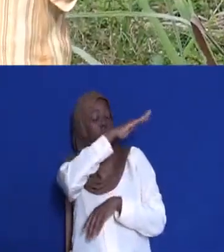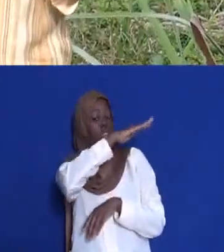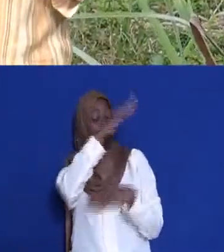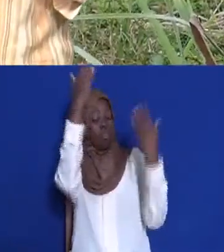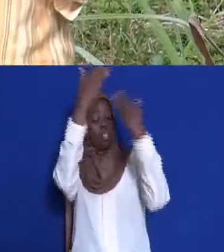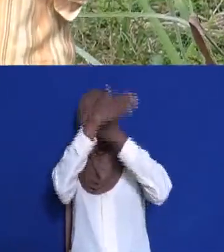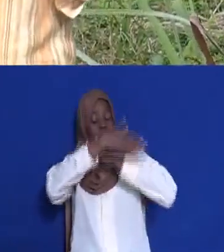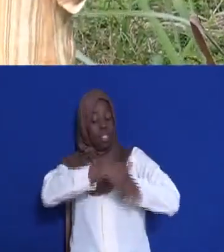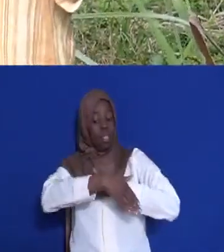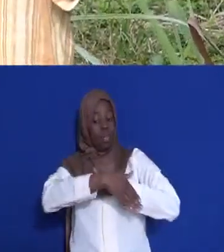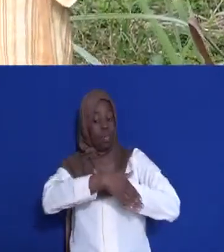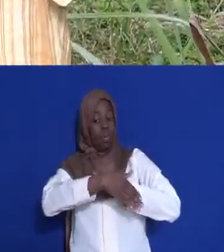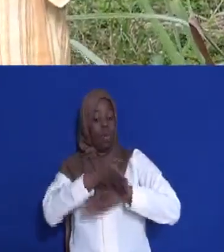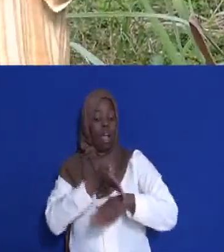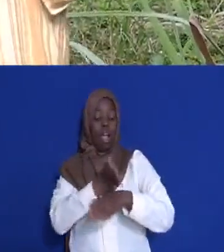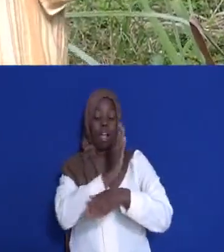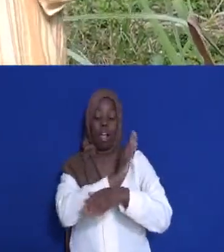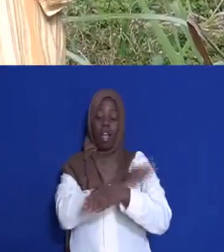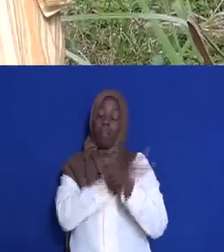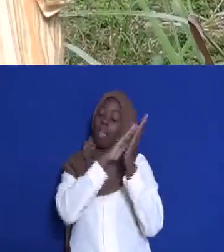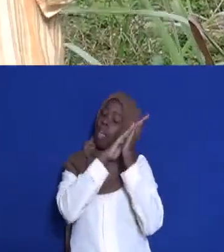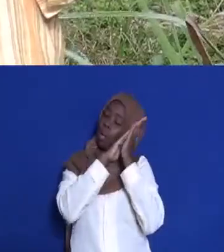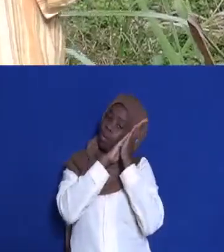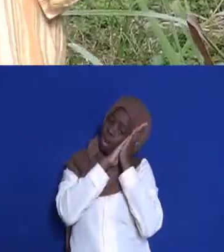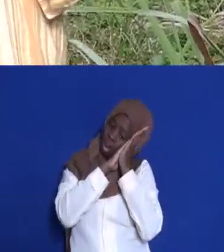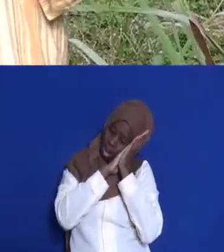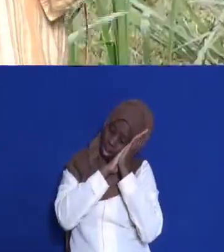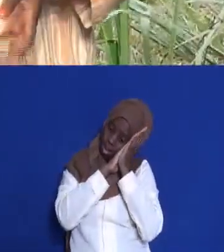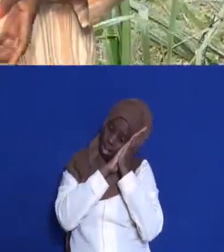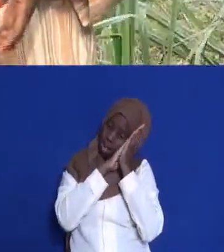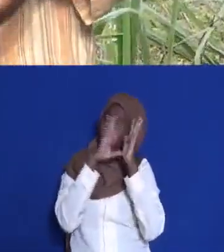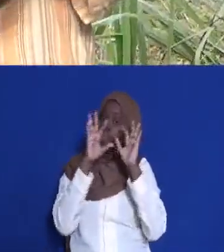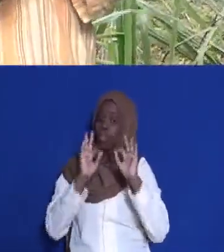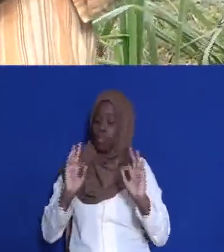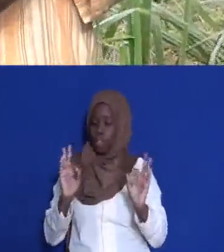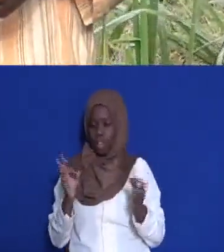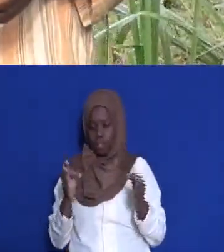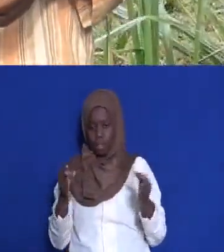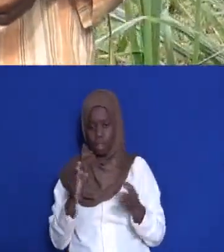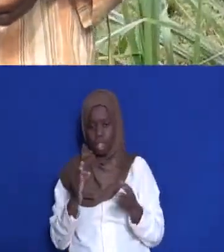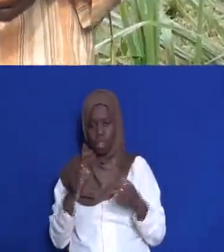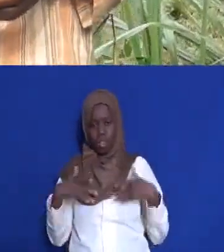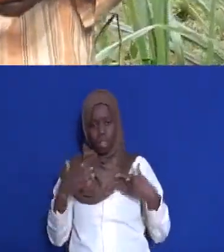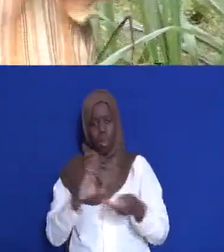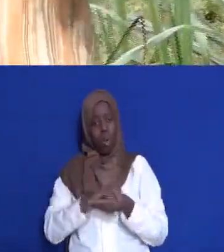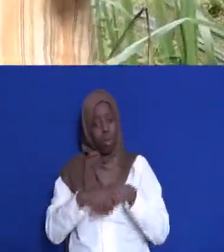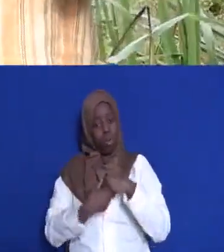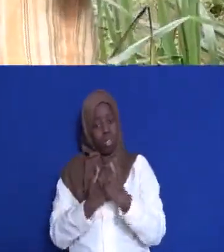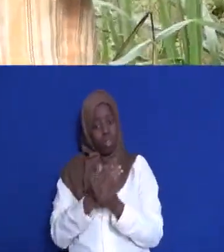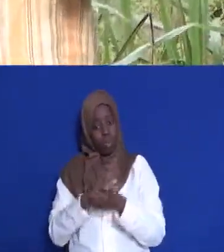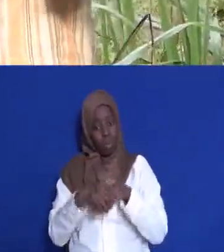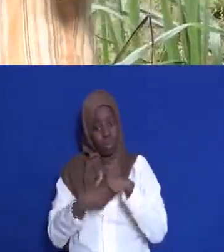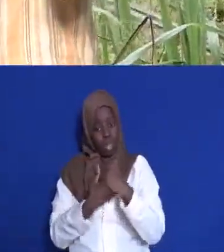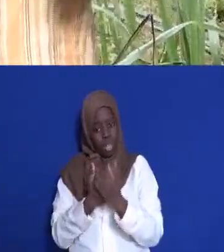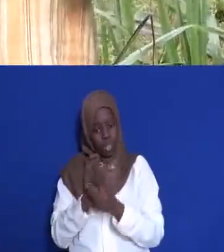na usiku kabla ya kulala. Vizuri. Na je, tunatakiwa kuosha